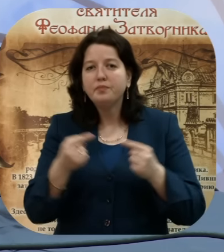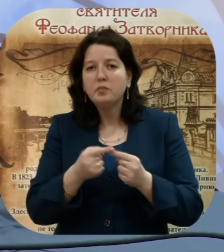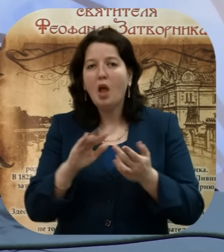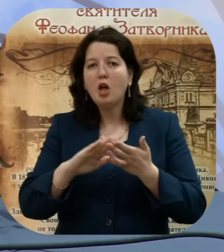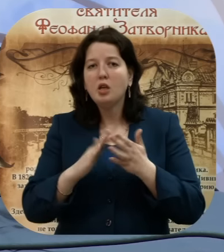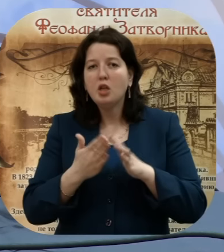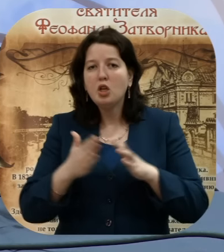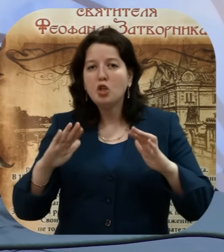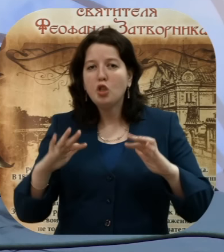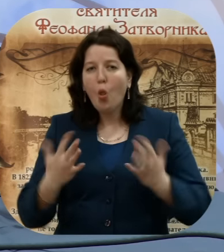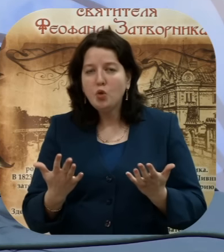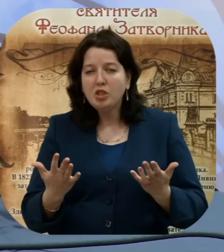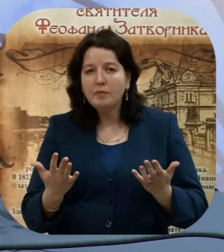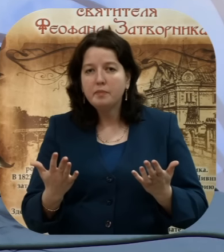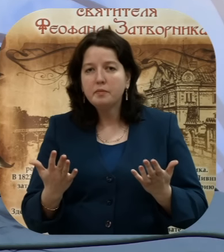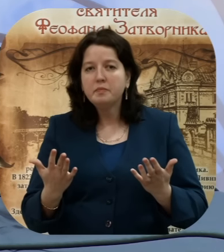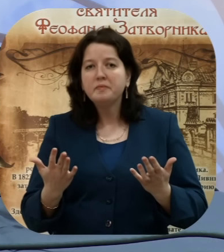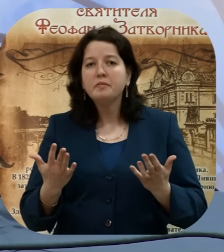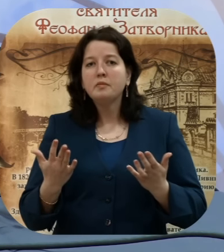особо.